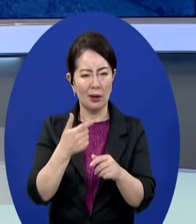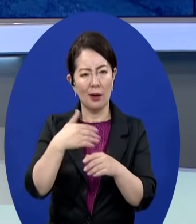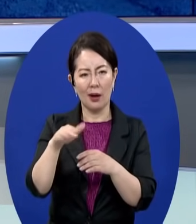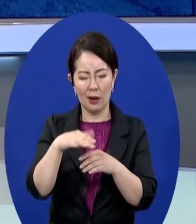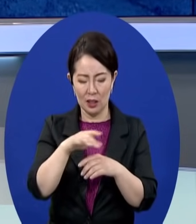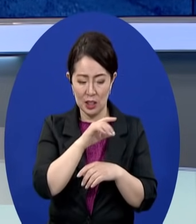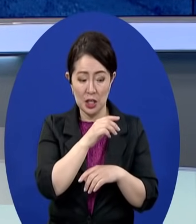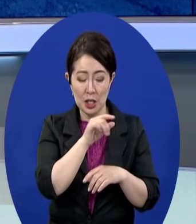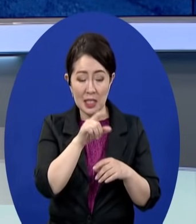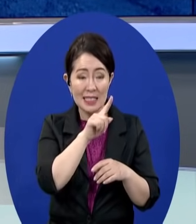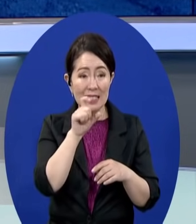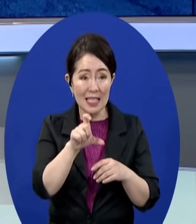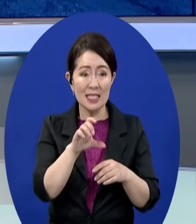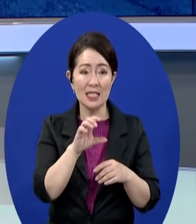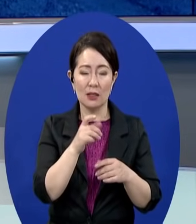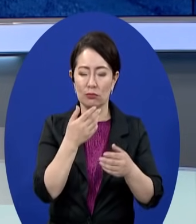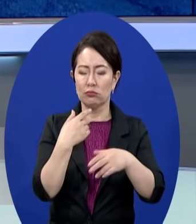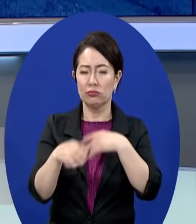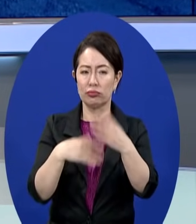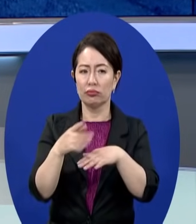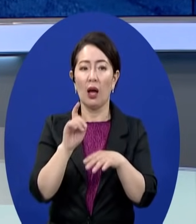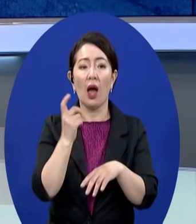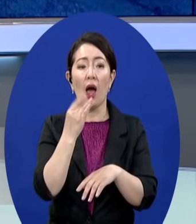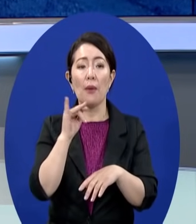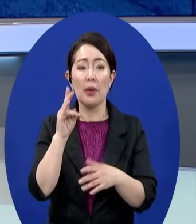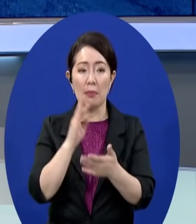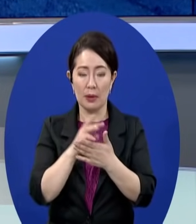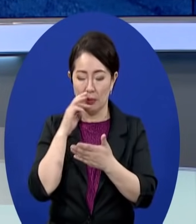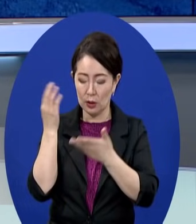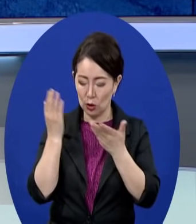бомтоор зэсийн бажимдээ экспорт хэвийн үргэлжилж байгааг албаных мэдээллээ.